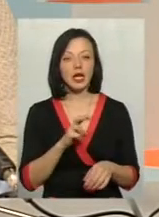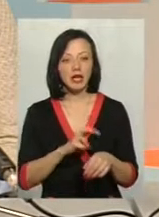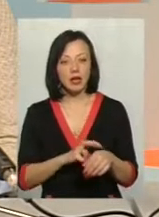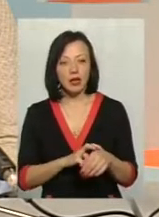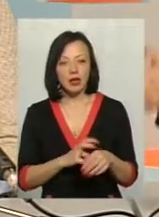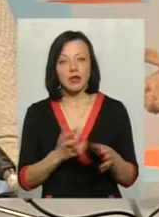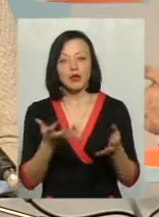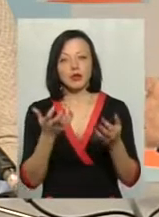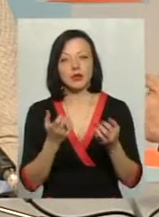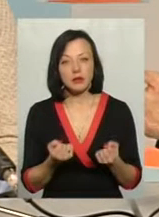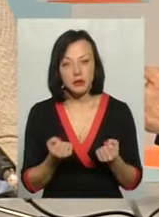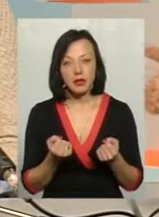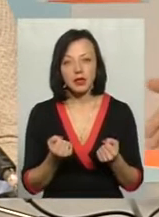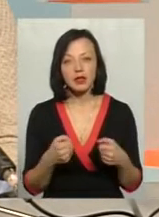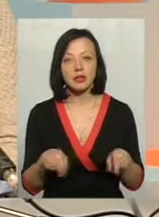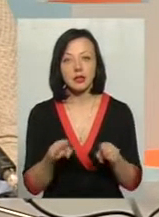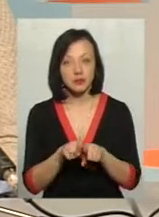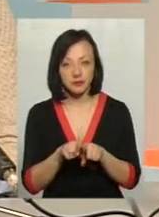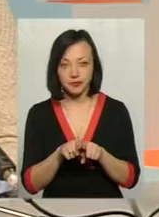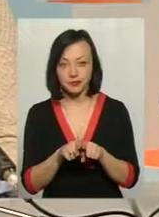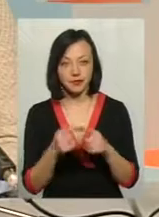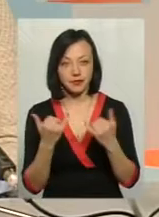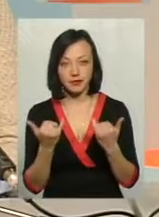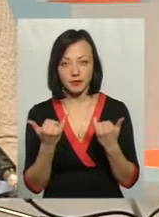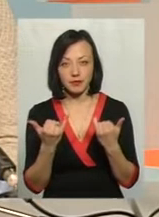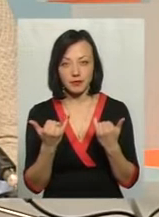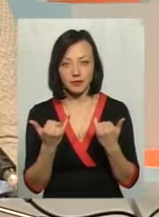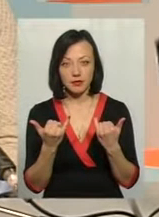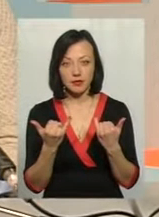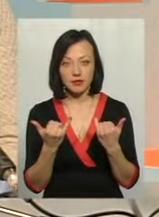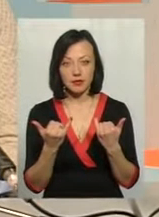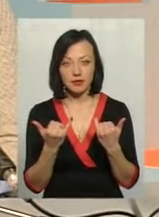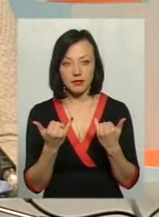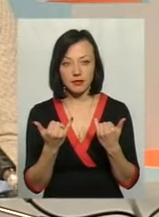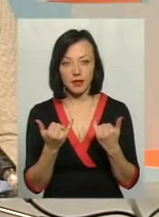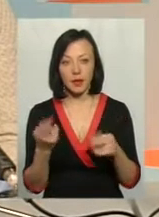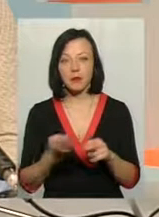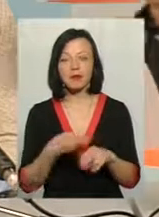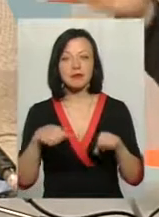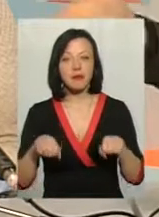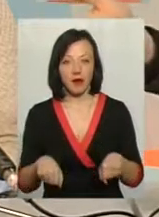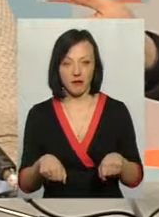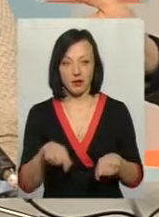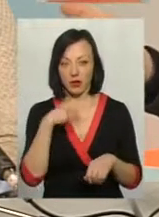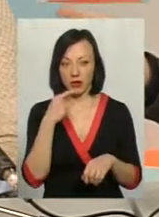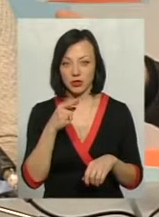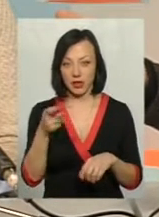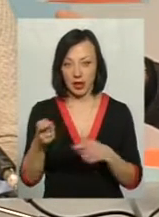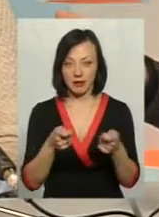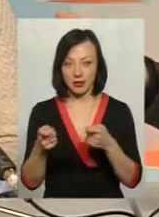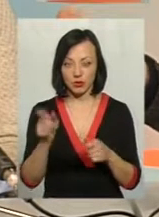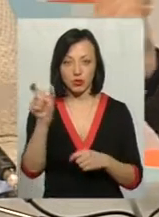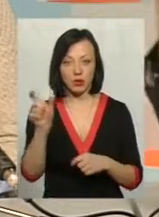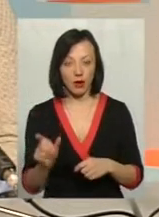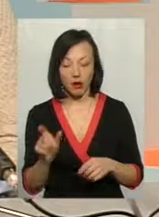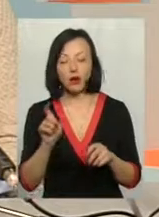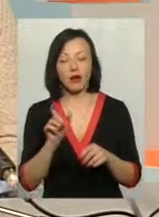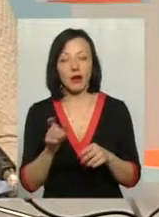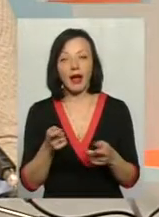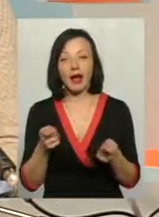отримує наступну опцію. Він не є зараз, він не є так, як зараз, безправний. А він каже керівнику медичного закладу,